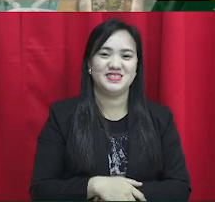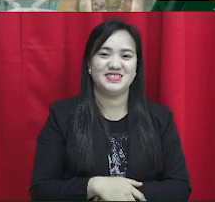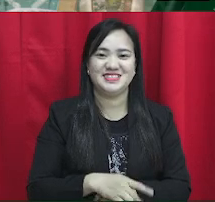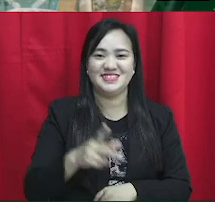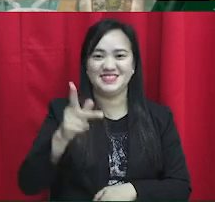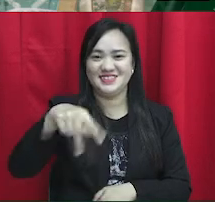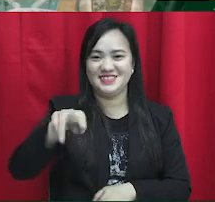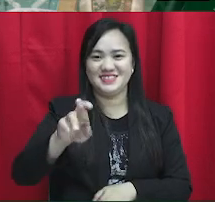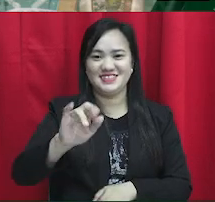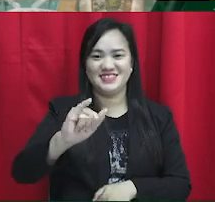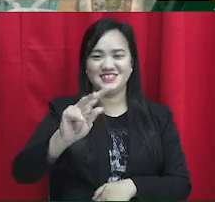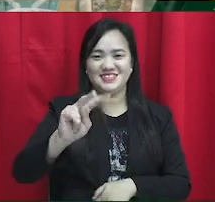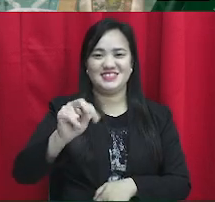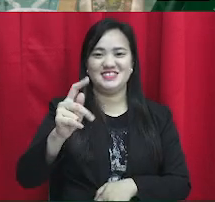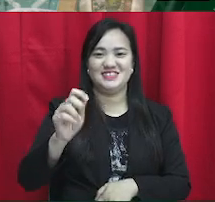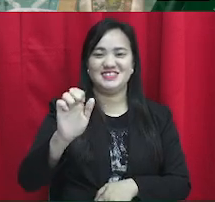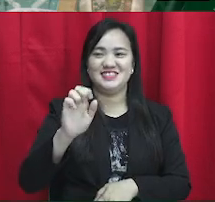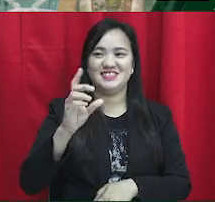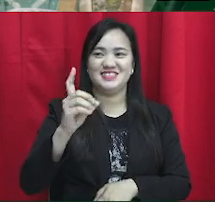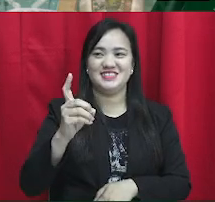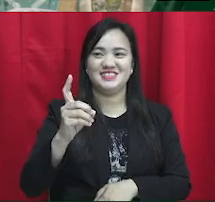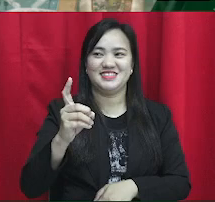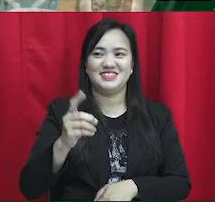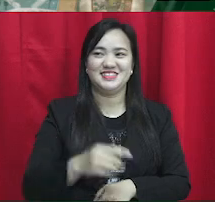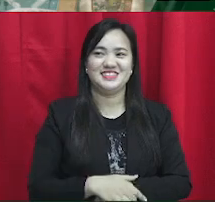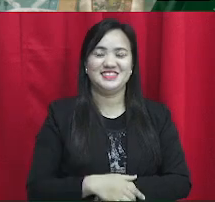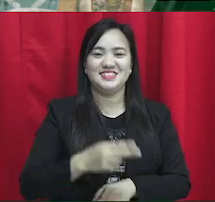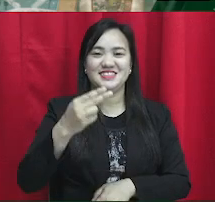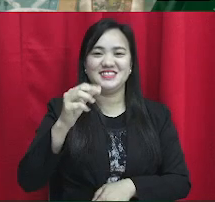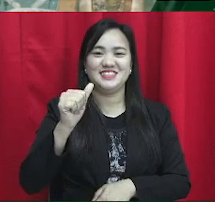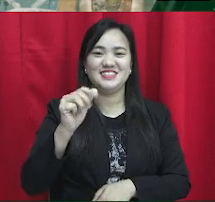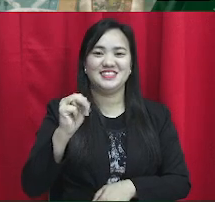nyo sa table nyo. Imagine nyo na lang muna yun.